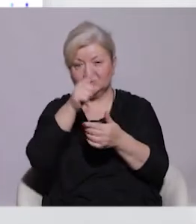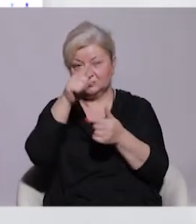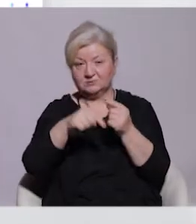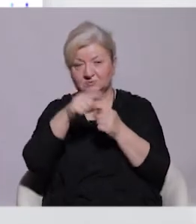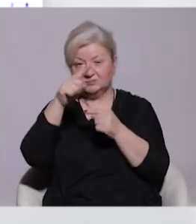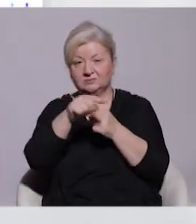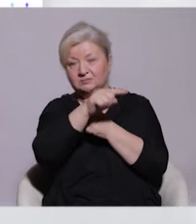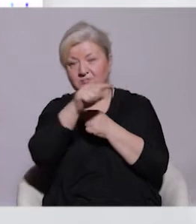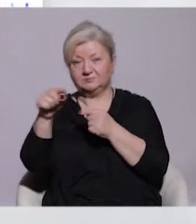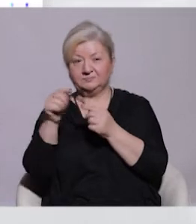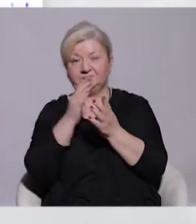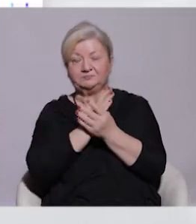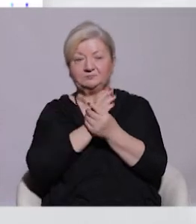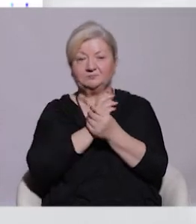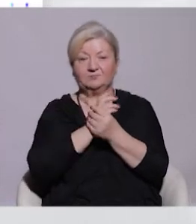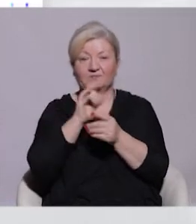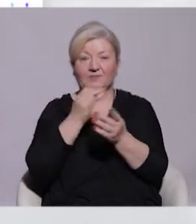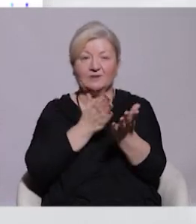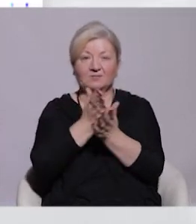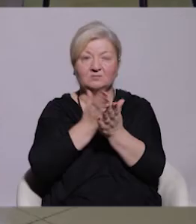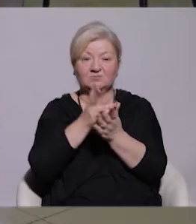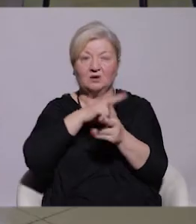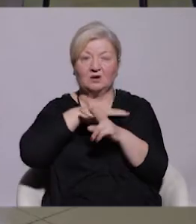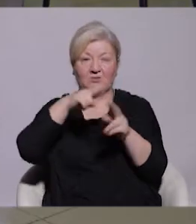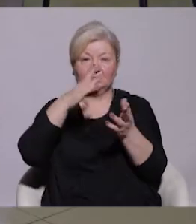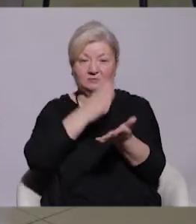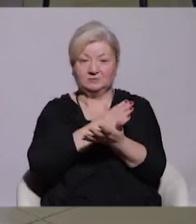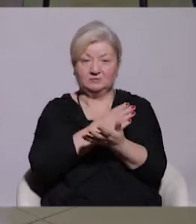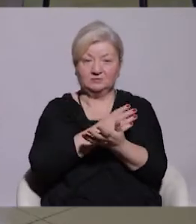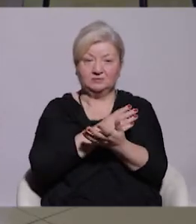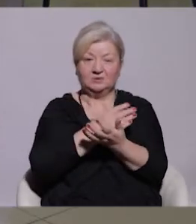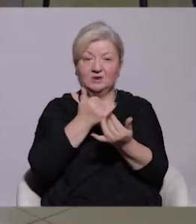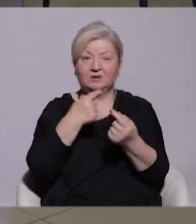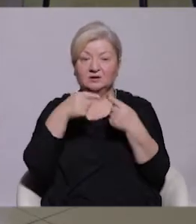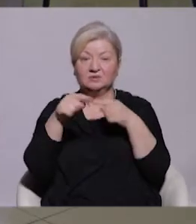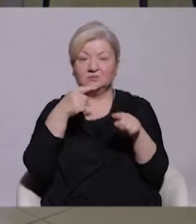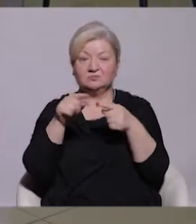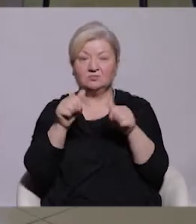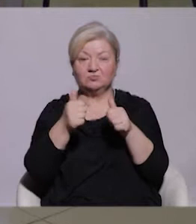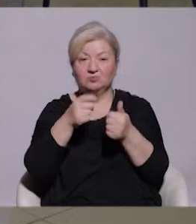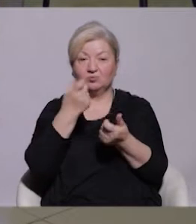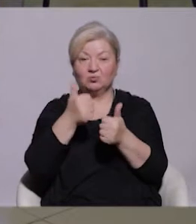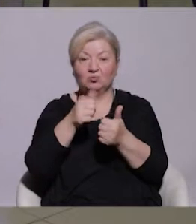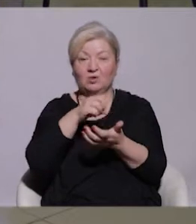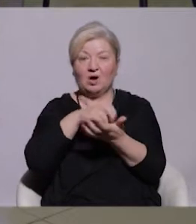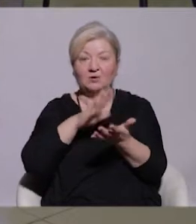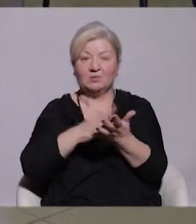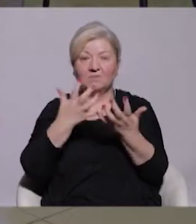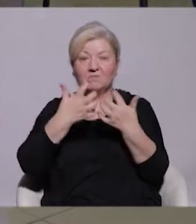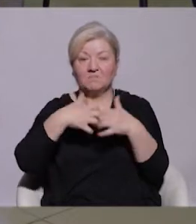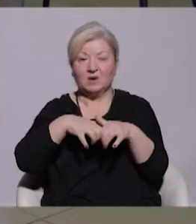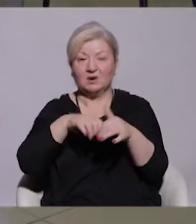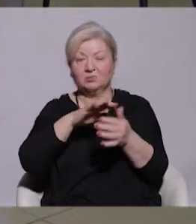გრძივი ტალღა, სადაც ეს მიმართულებები ემთხვევა. ეხა, რითი განსხვავდება ერთმანეთისგან, როგორ ავხწეროთ მექანიკური